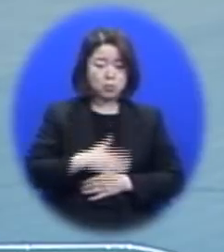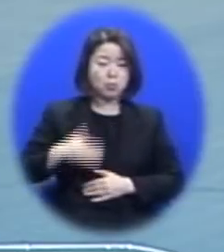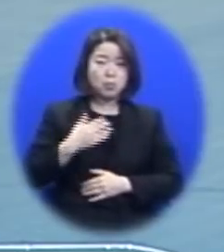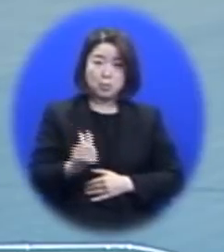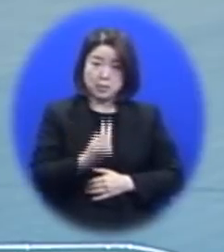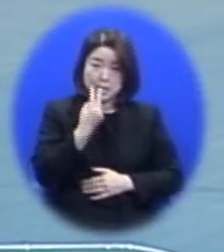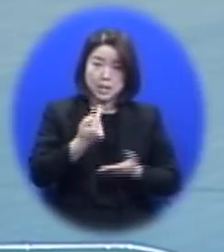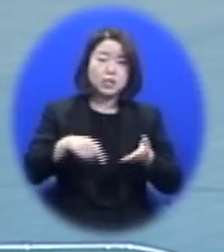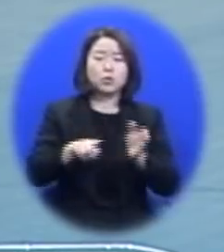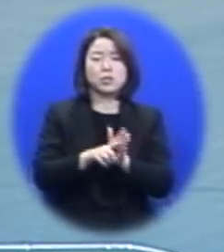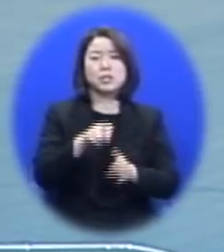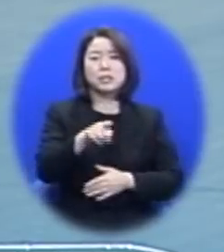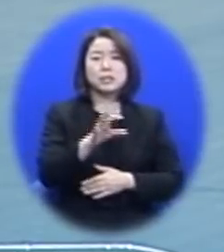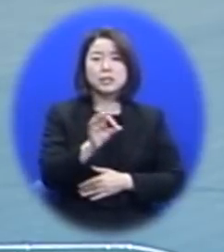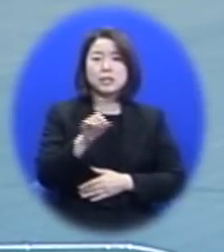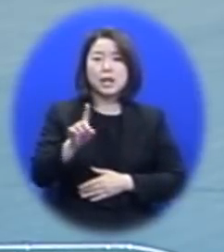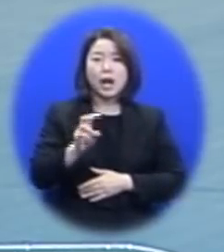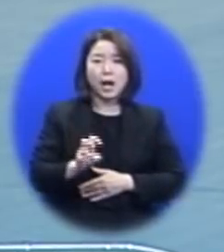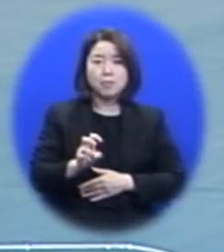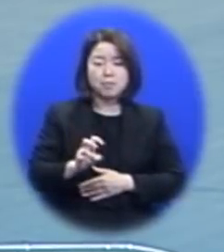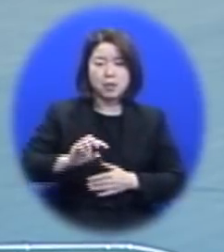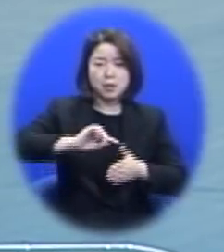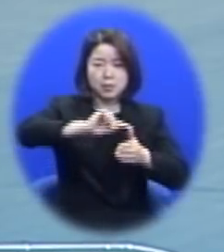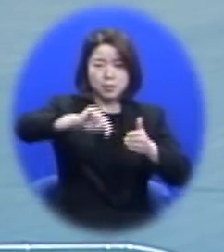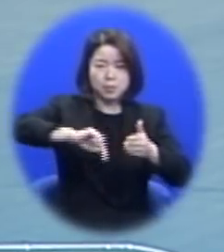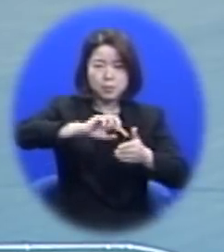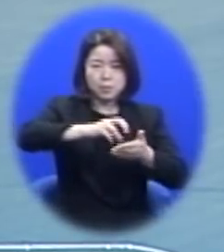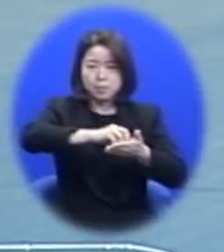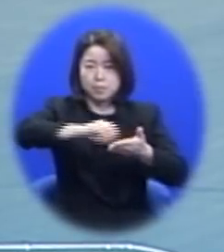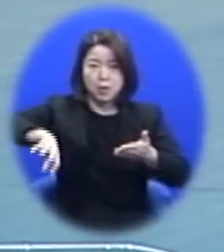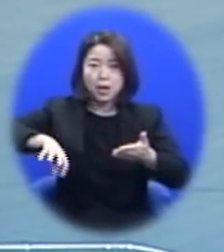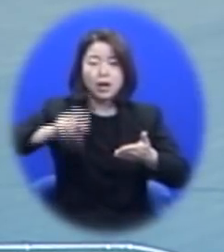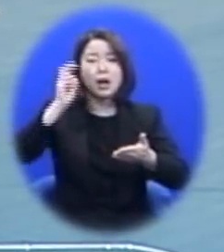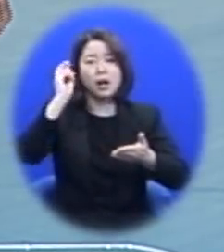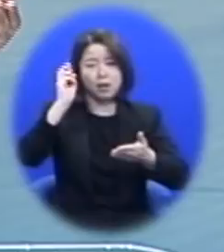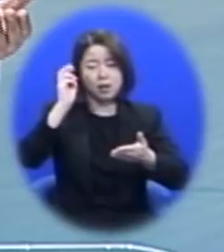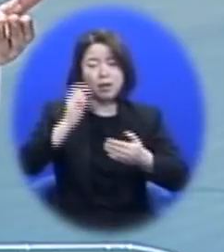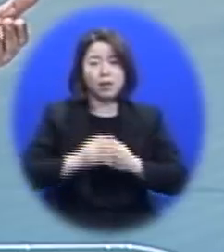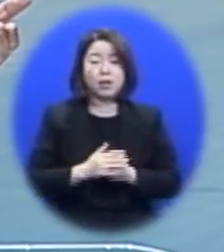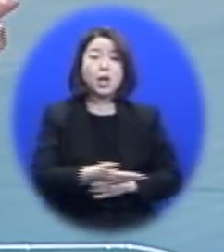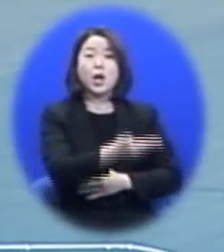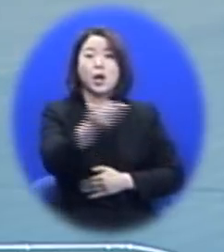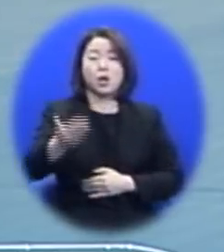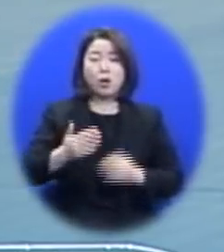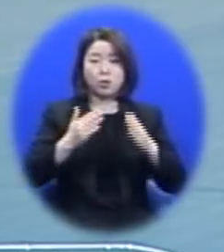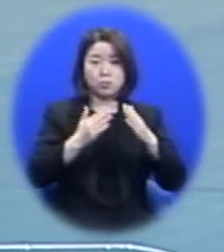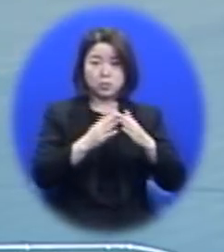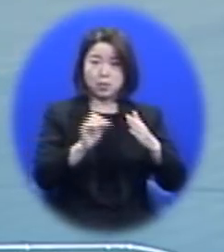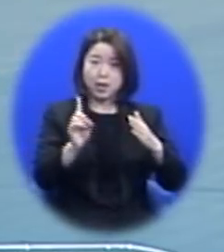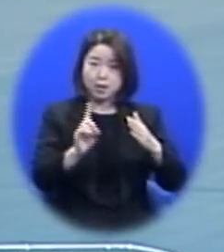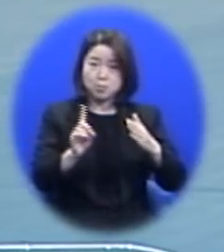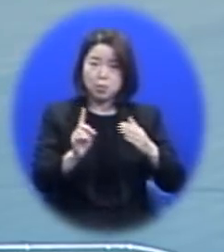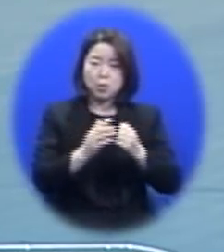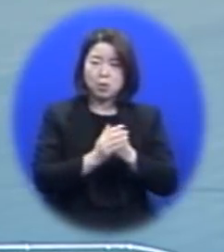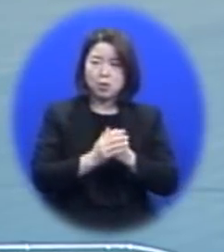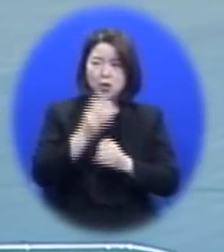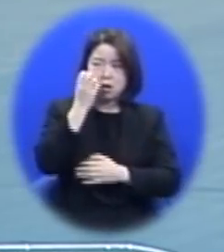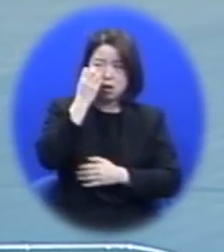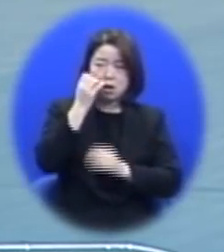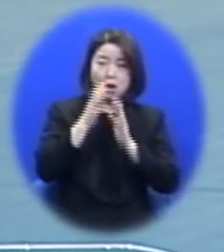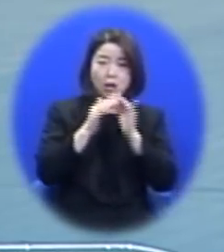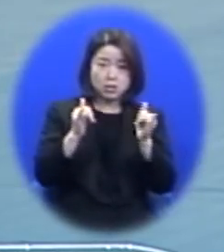위해서 그 암을 도려내려고 할 것입니다. 여러분, 여러분의 집에 어떤 정말 낯선